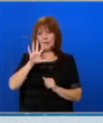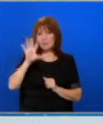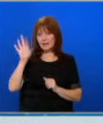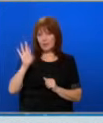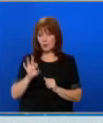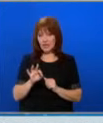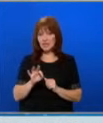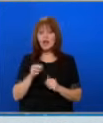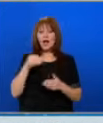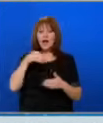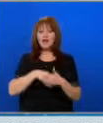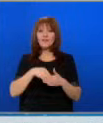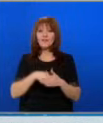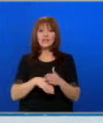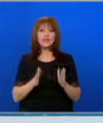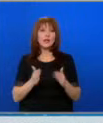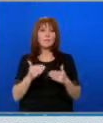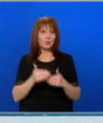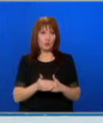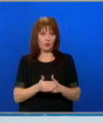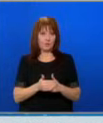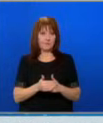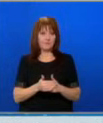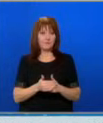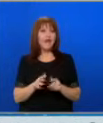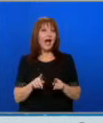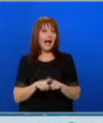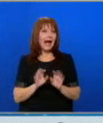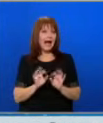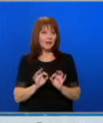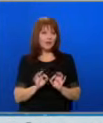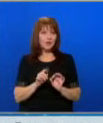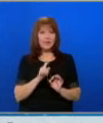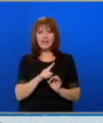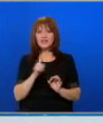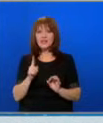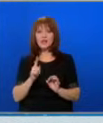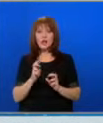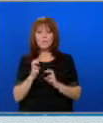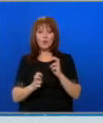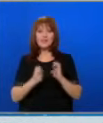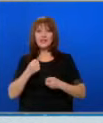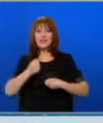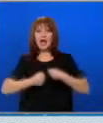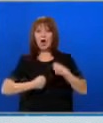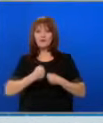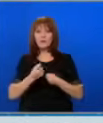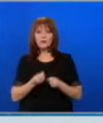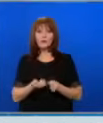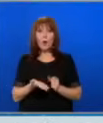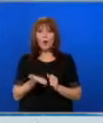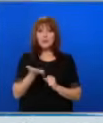0,5% от брутния си вътрешен продукт, както и всеки един произведен автомобил се оскъпява